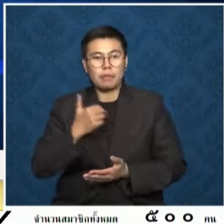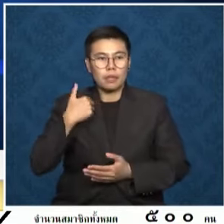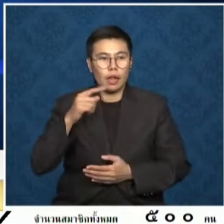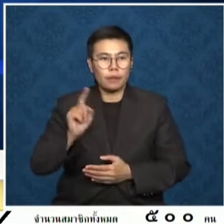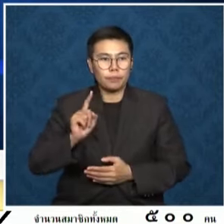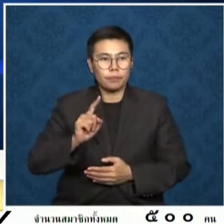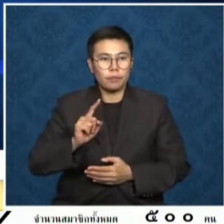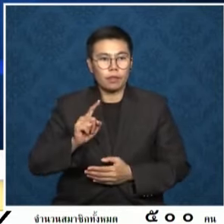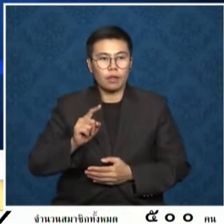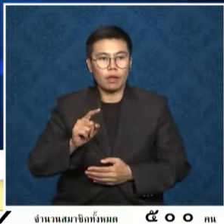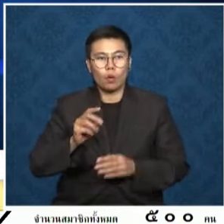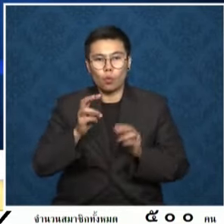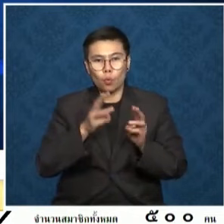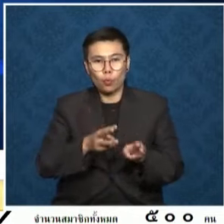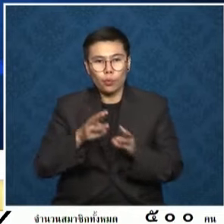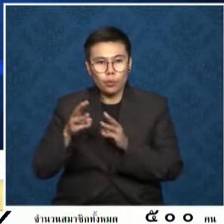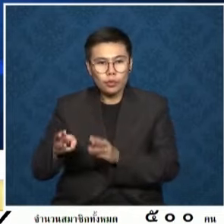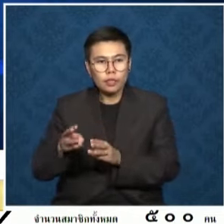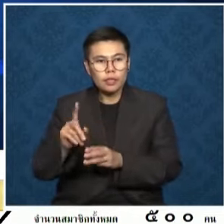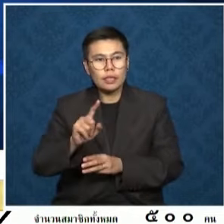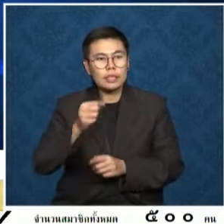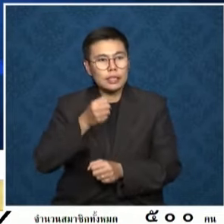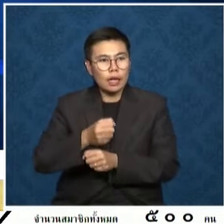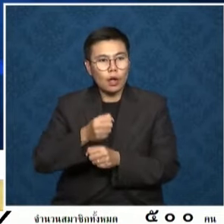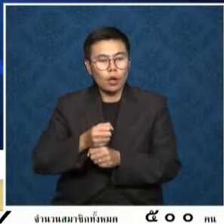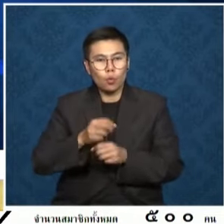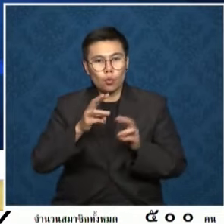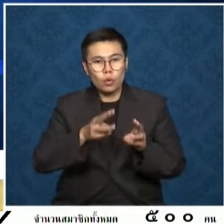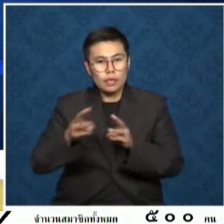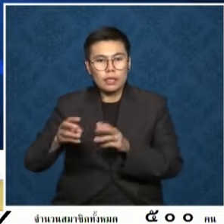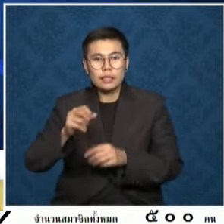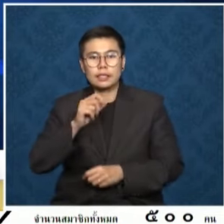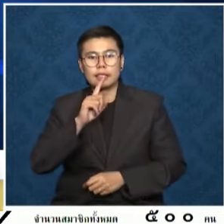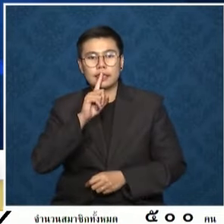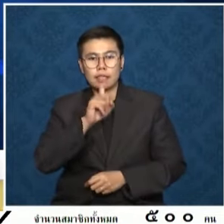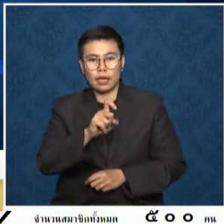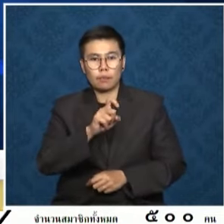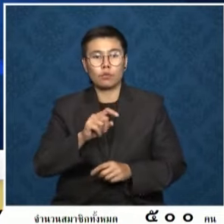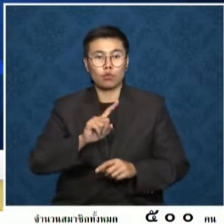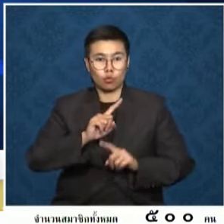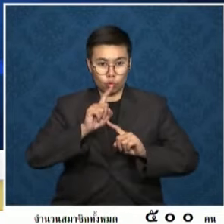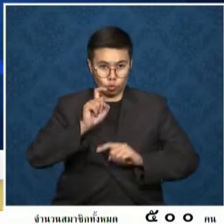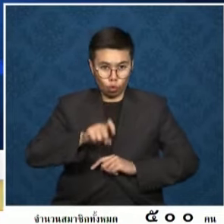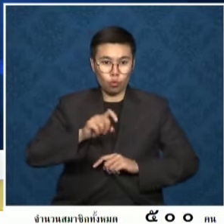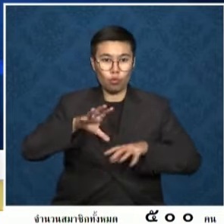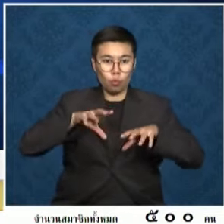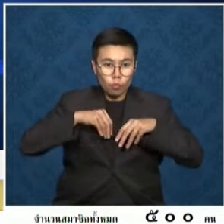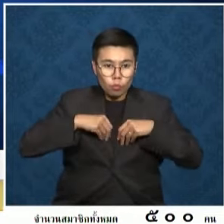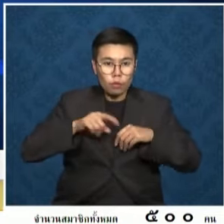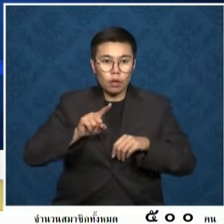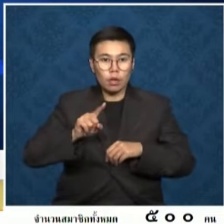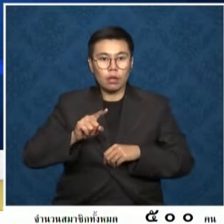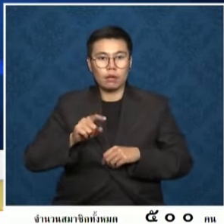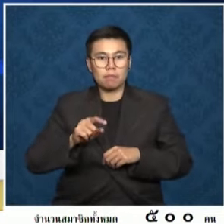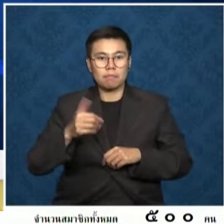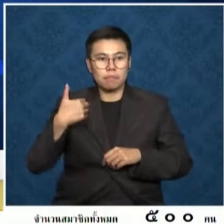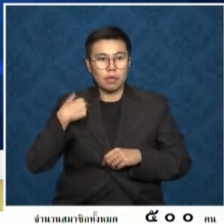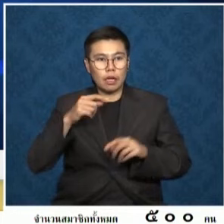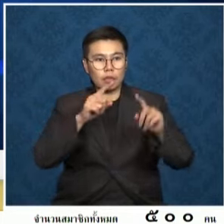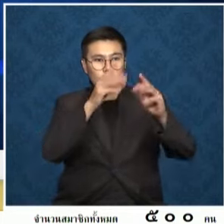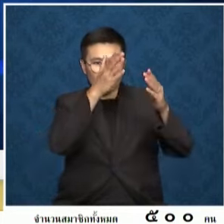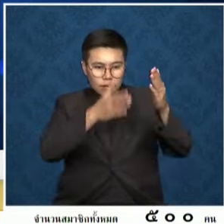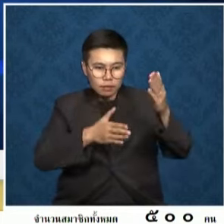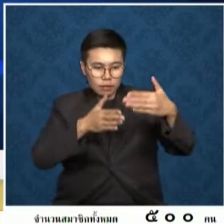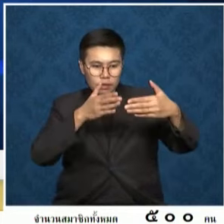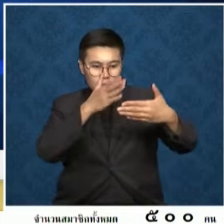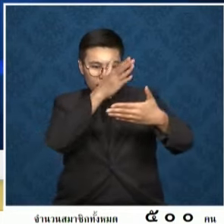ใช้เราอาจจะไม่เห็นด้วยกับการที่เขาถามแต่เราต้องยอมรับว่าการตั้งคำถามและติดสติ๊กเกอร์แม้อาจ